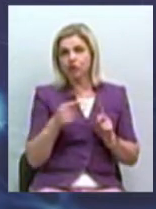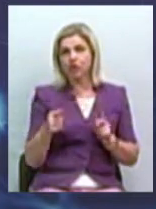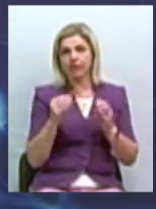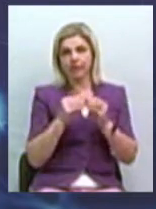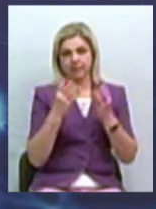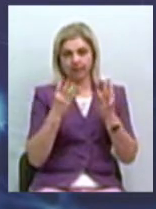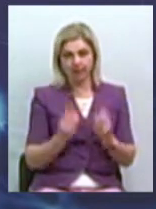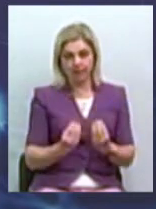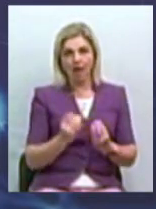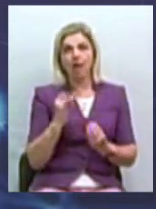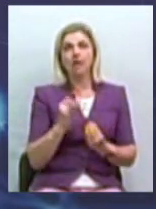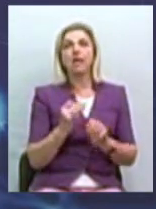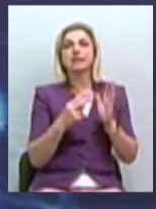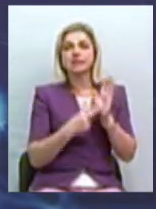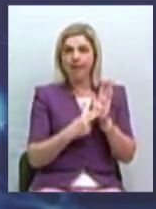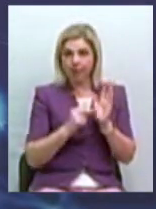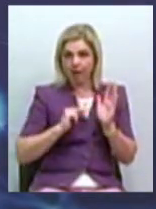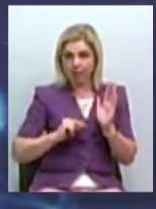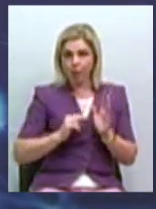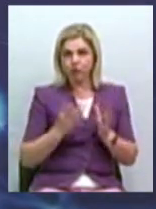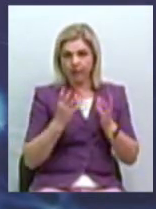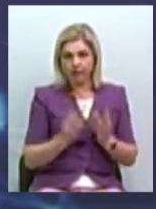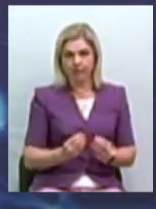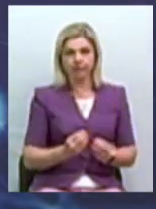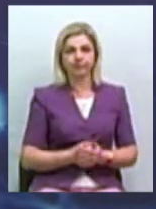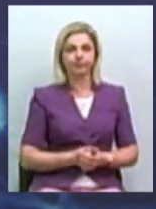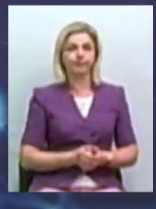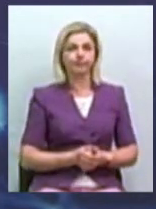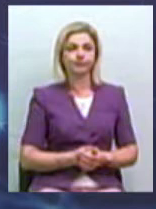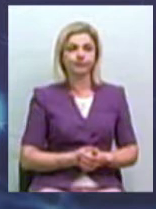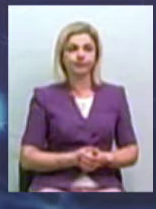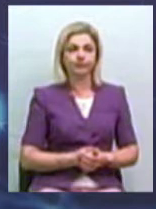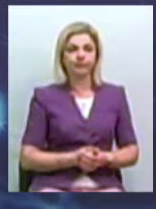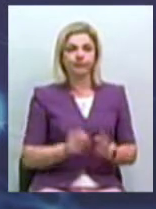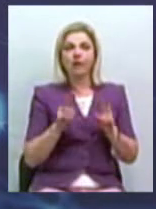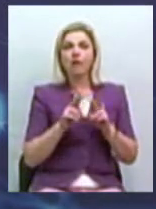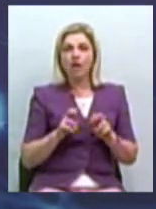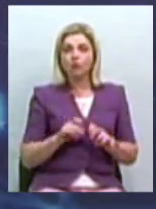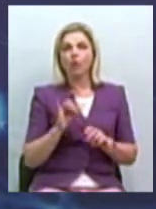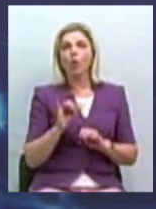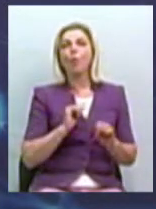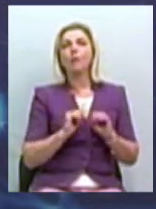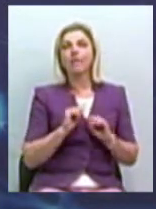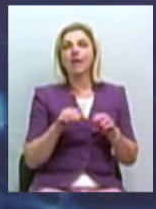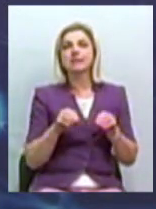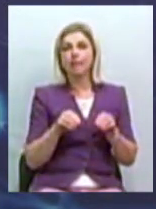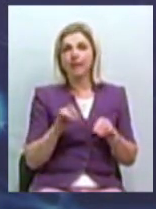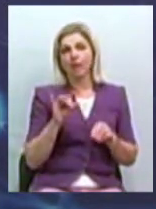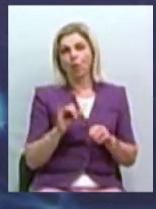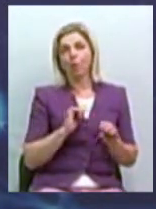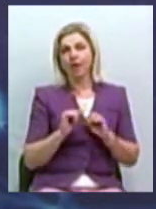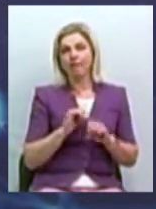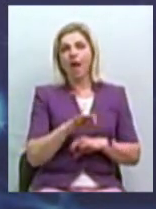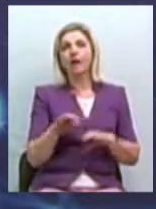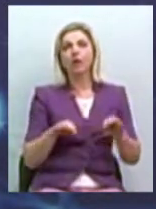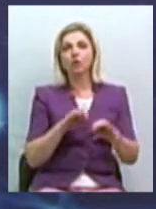Протягом також 7 робочих днів, ну це протягом в рамках цих 10 робочих днів, розглядає також управління землі та управління